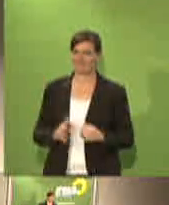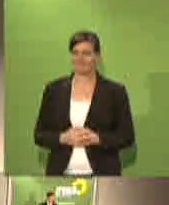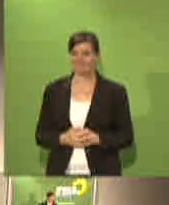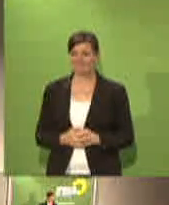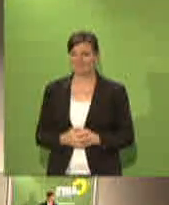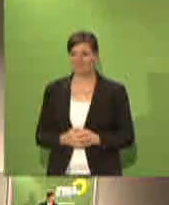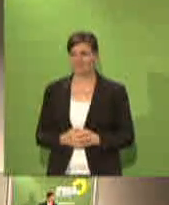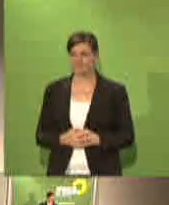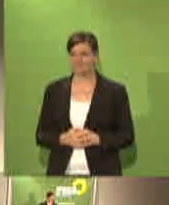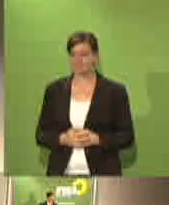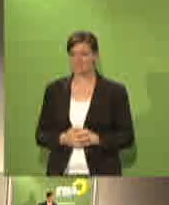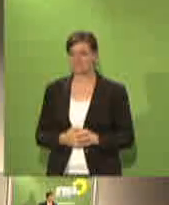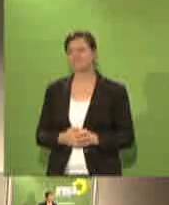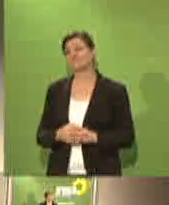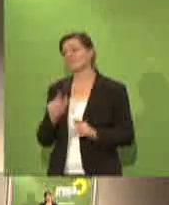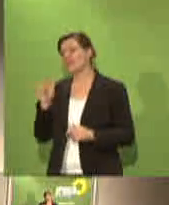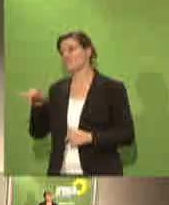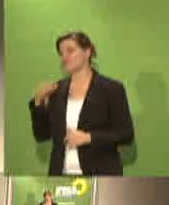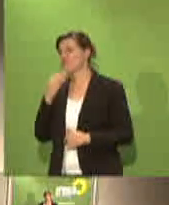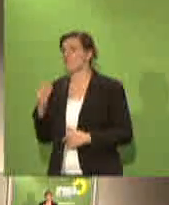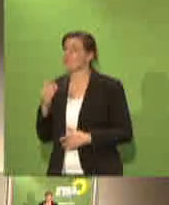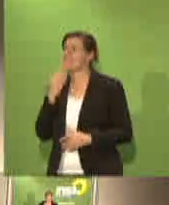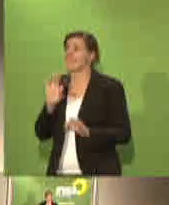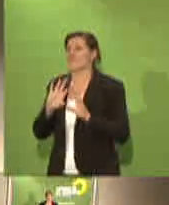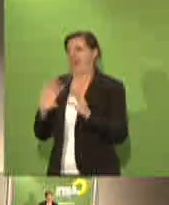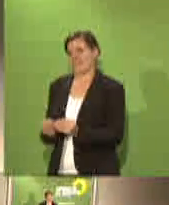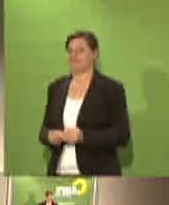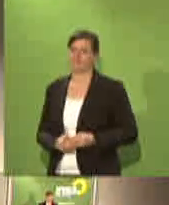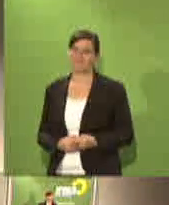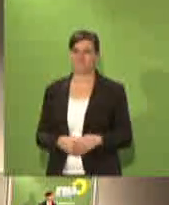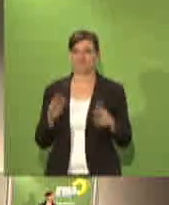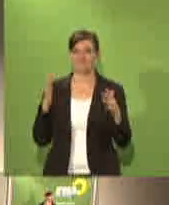Dann sage ich noch, Jo, Dankeschön für alles. Danke. Okay, Dankeschön.